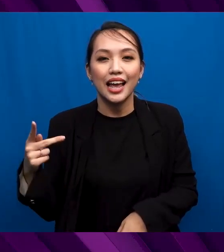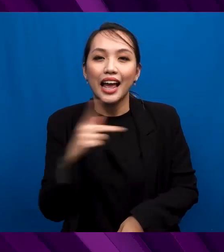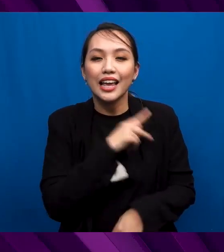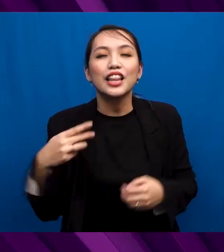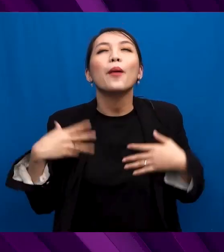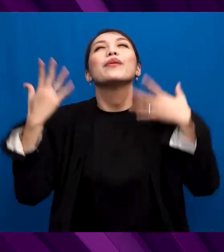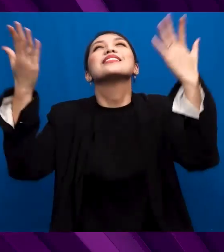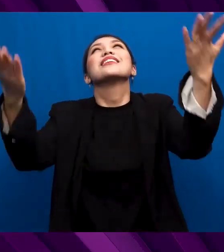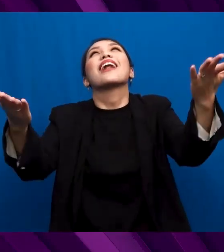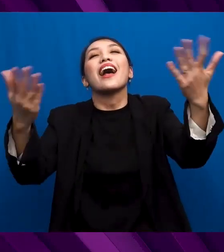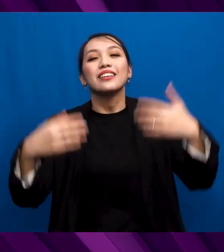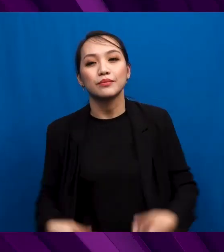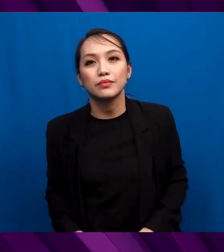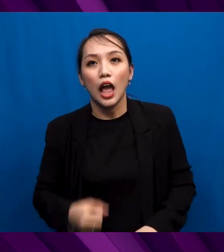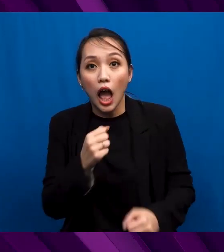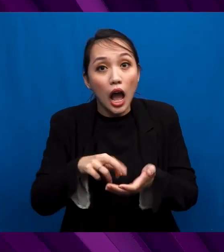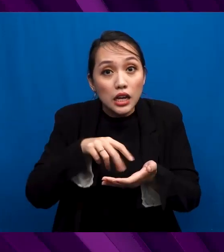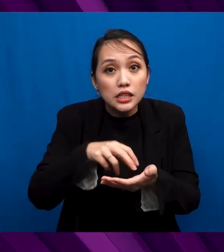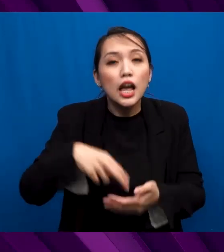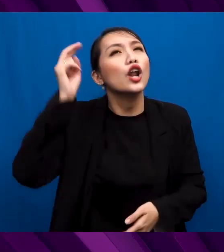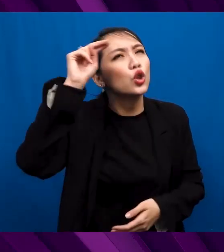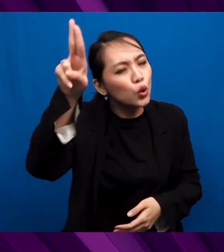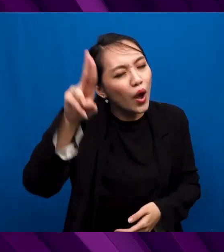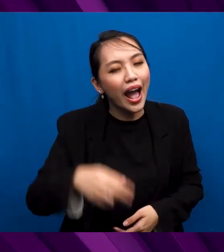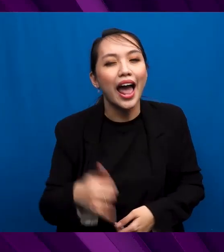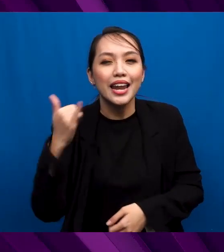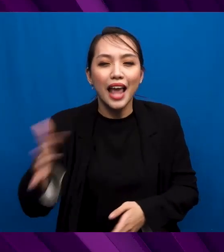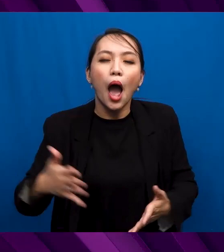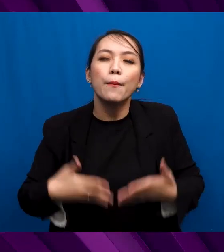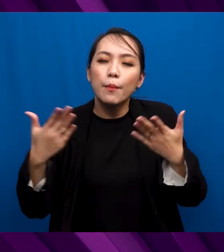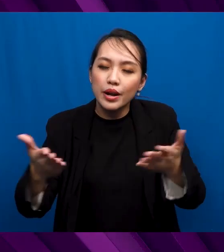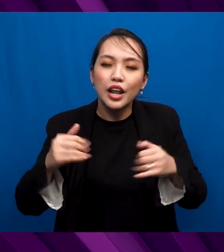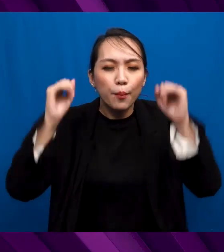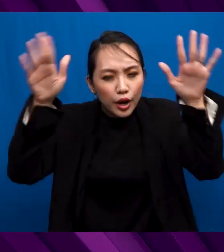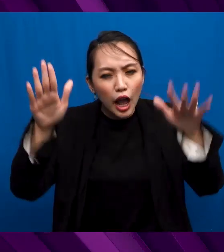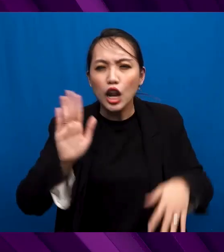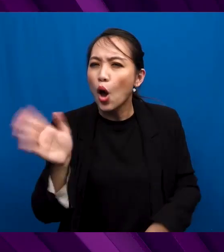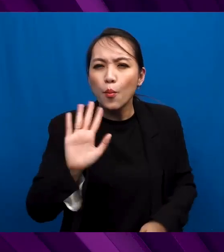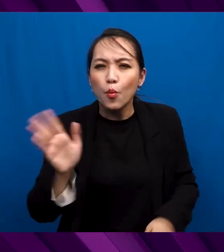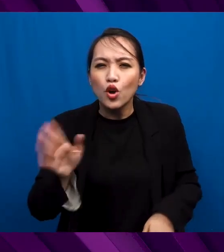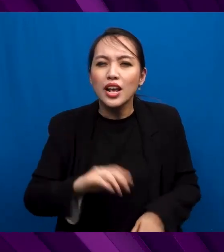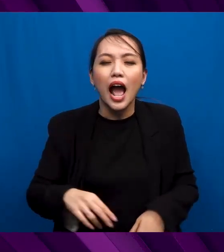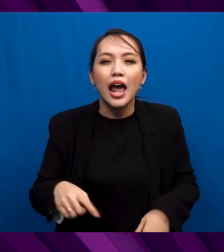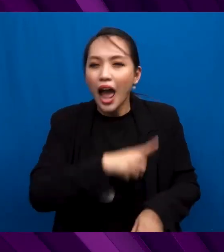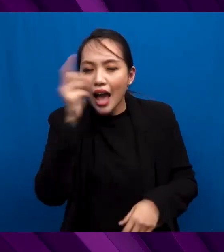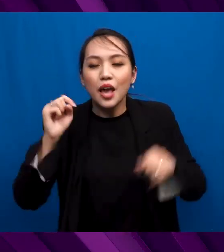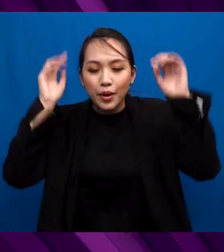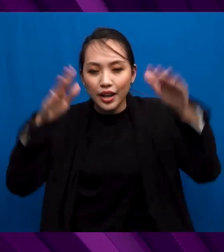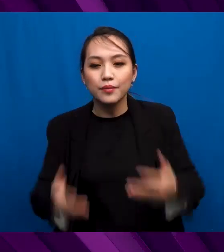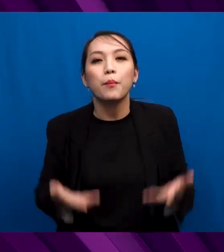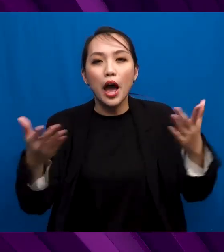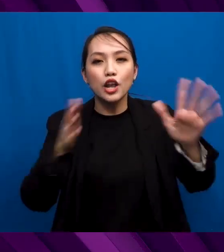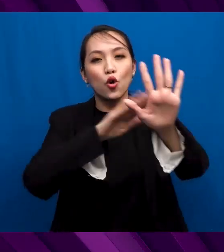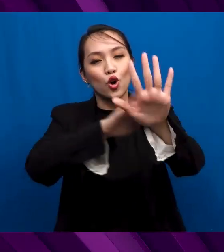Kristus. Kejarlah Dia, Sang Pemberi berkat itu, dan bukan berkatnya. Yesus mengasihimu. Mari ulurkan tangan sekali